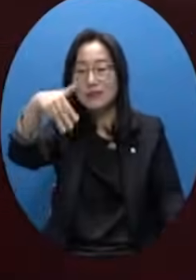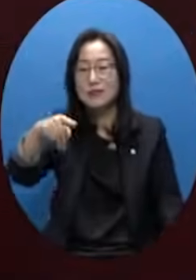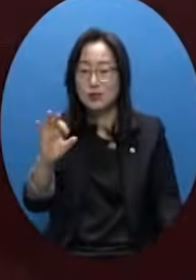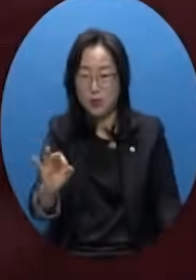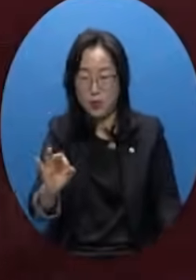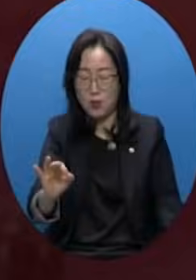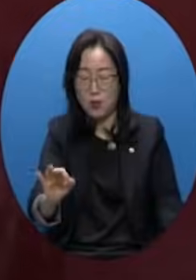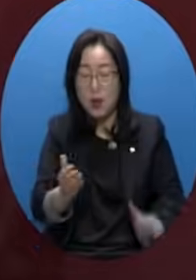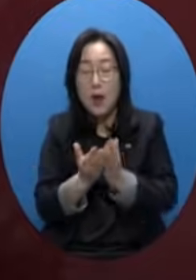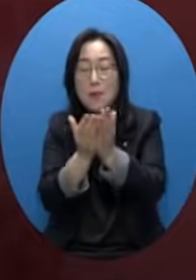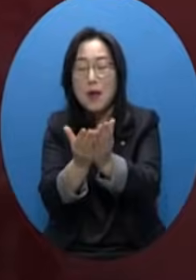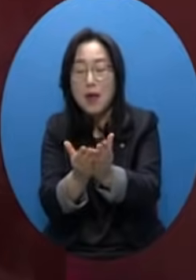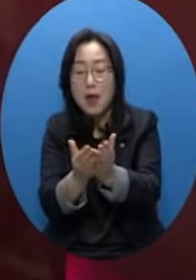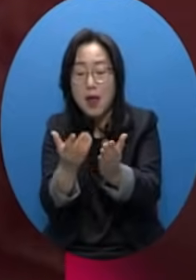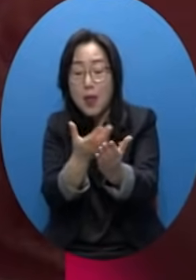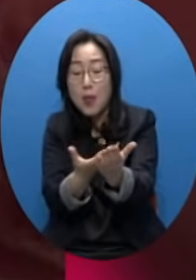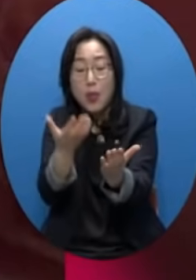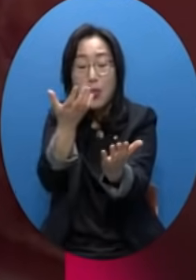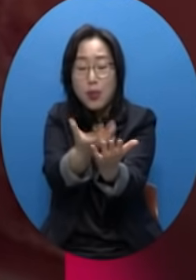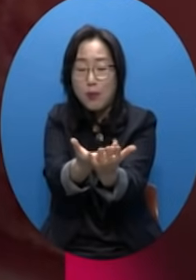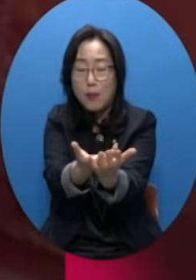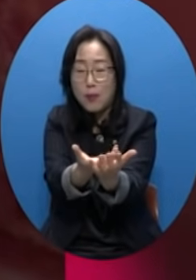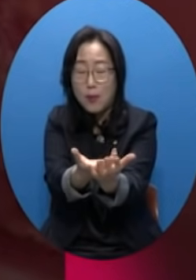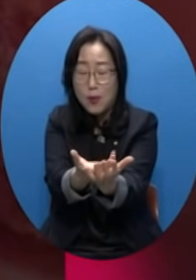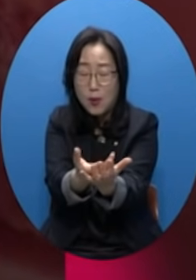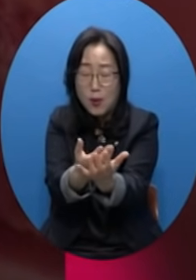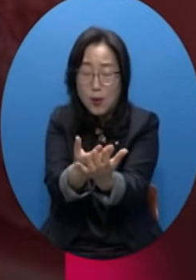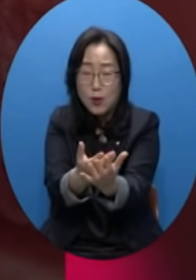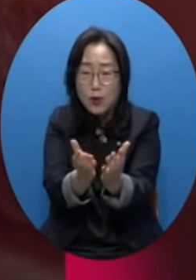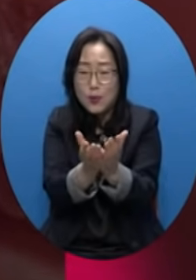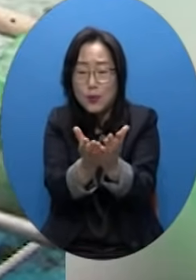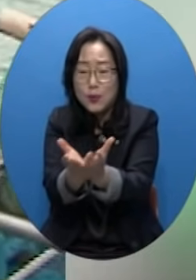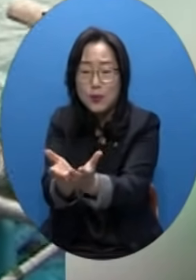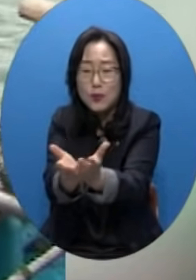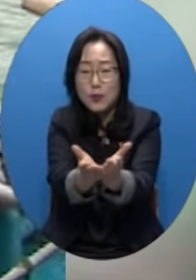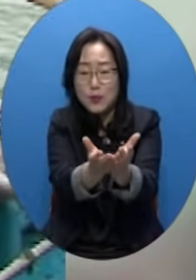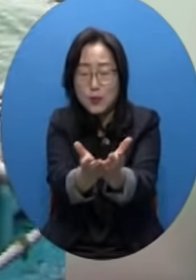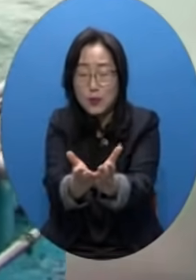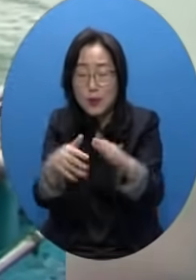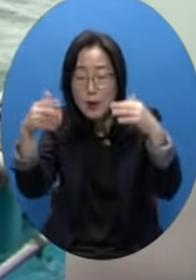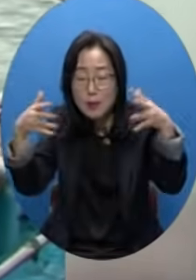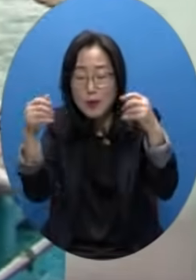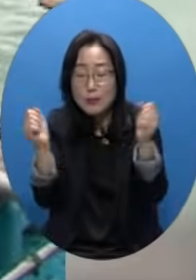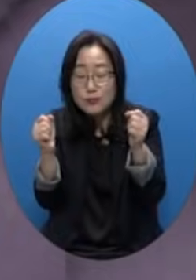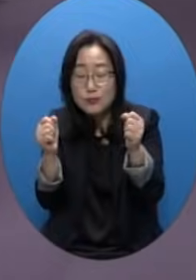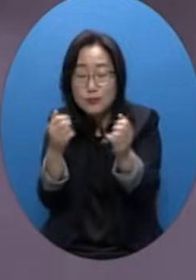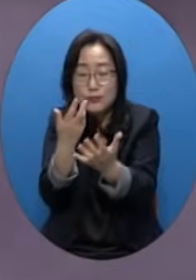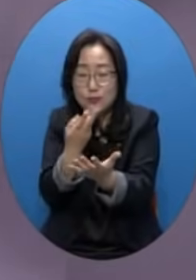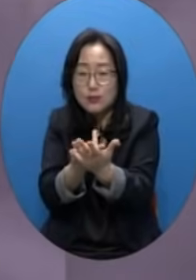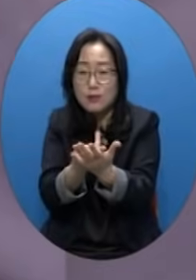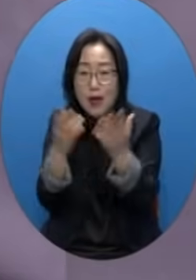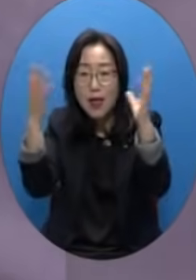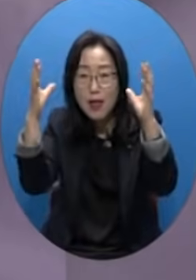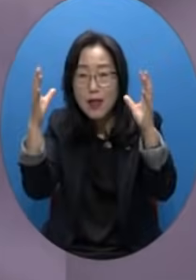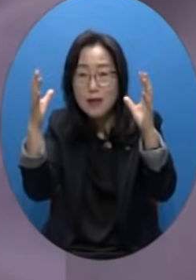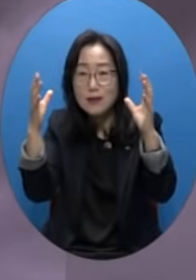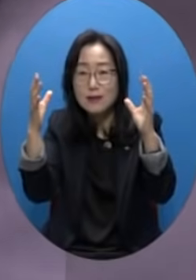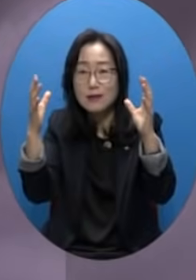달아 에 저 추후 내 추운 바람을 맞으면서 누워있던 이 은총이 가